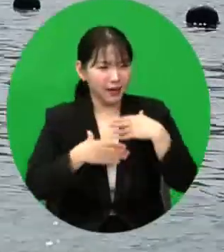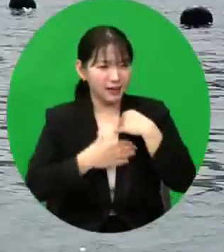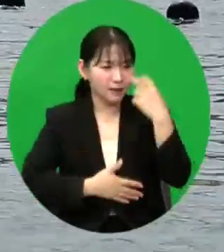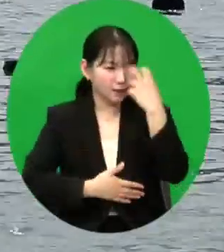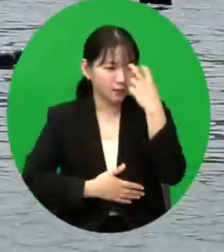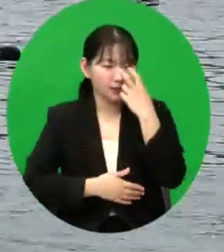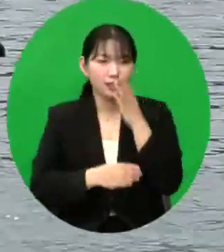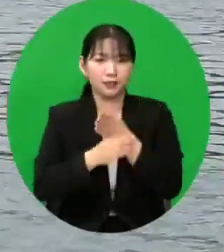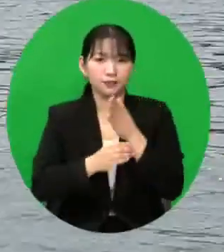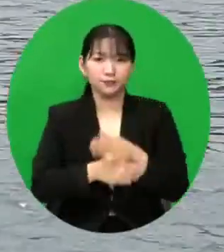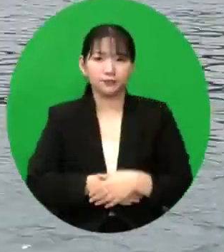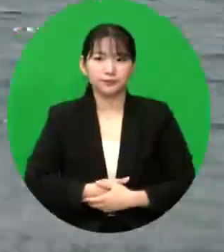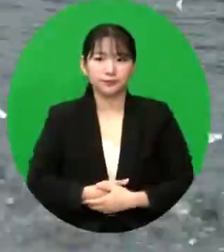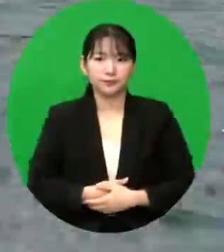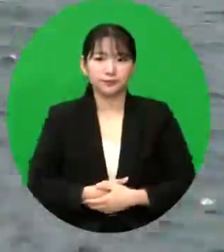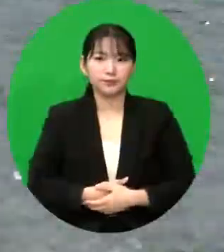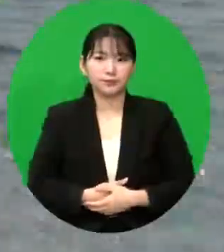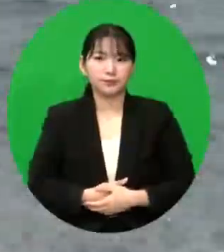실시하고 있습니다